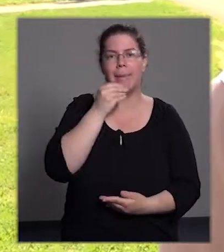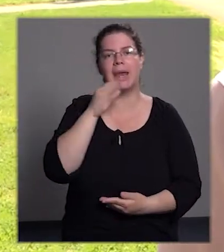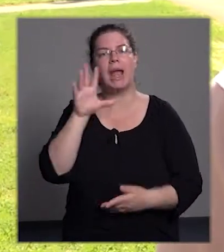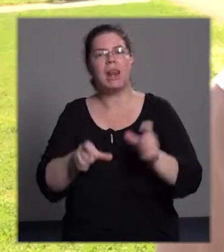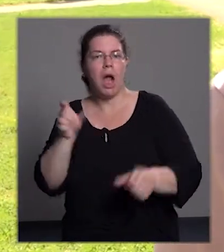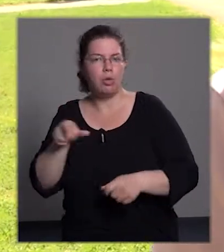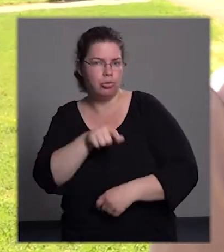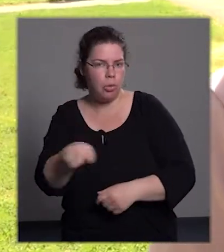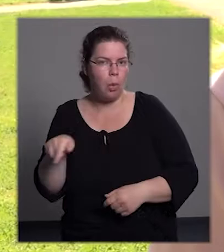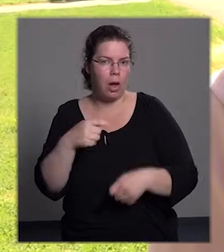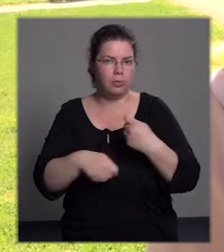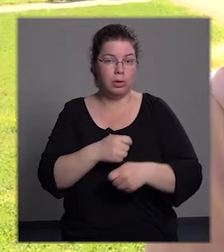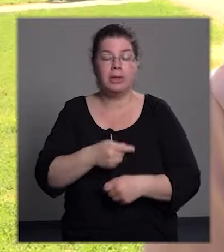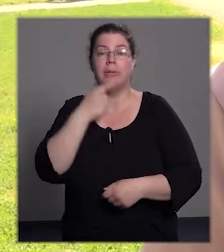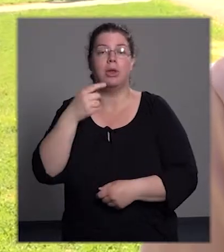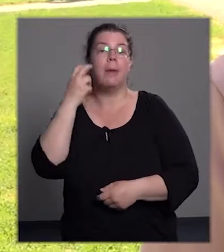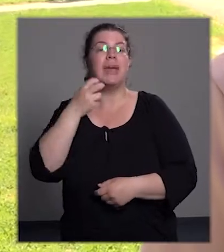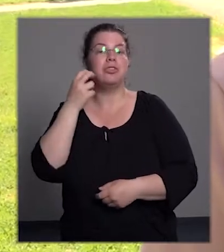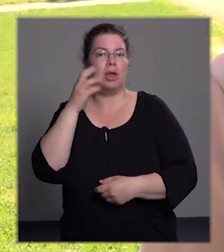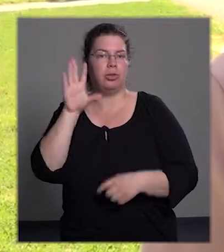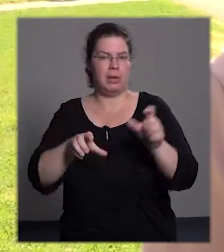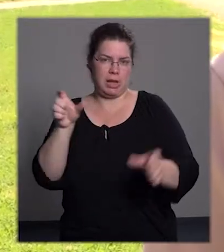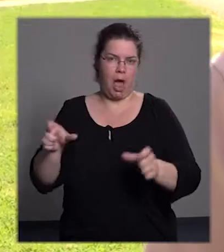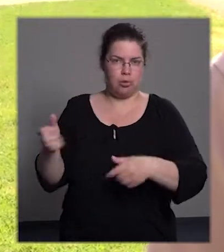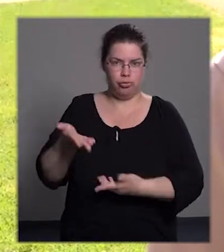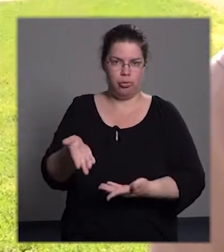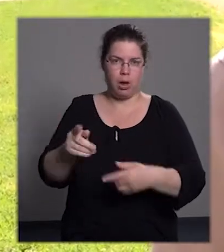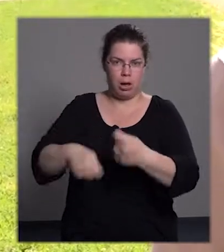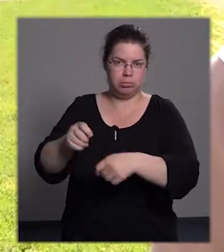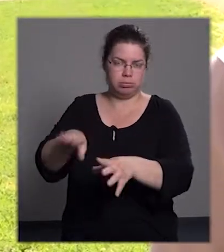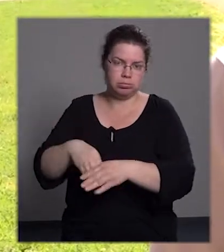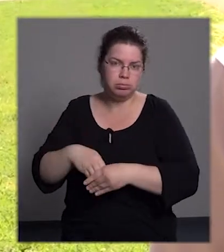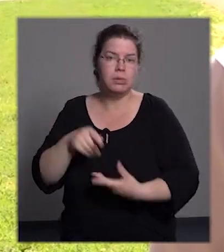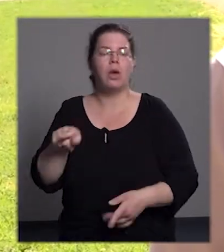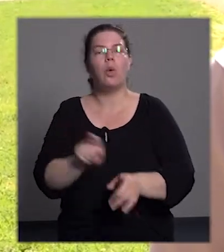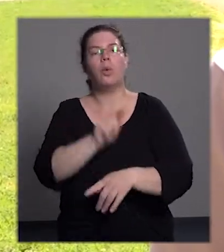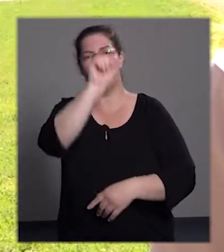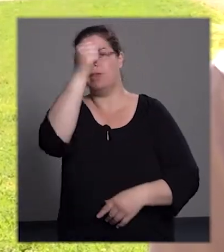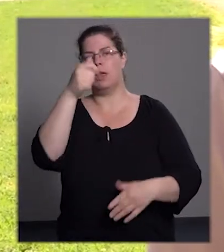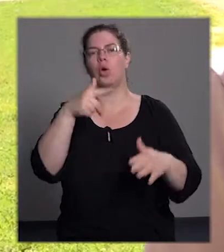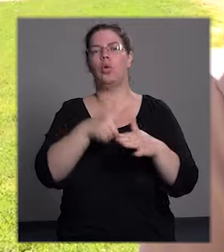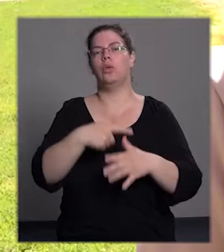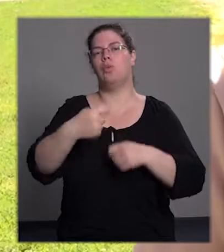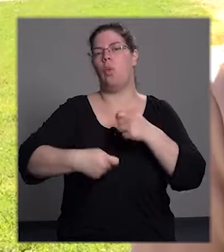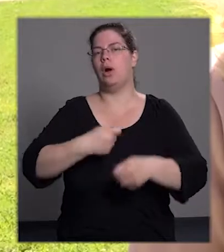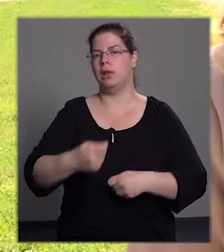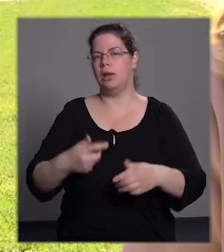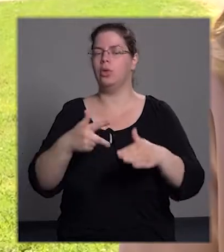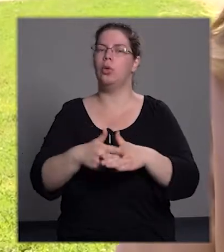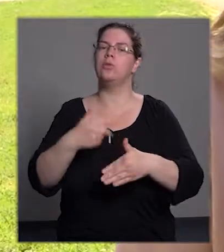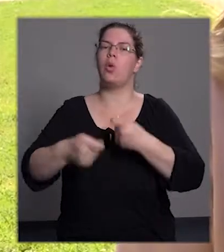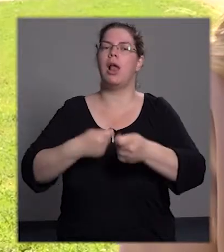foglalkoztat, kimondottan pesterzsébeti lakosokat. Úgy hívják, hogy közfoglalkoztatás és közfoglalkoztatás